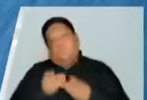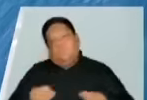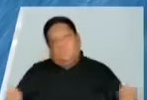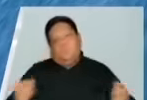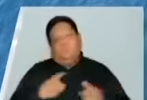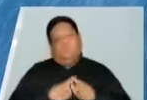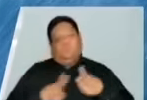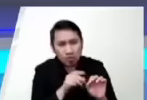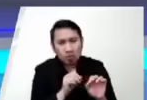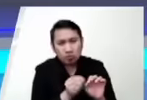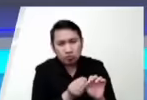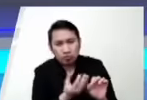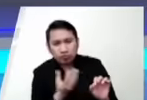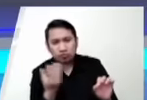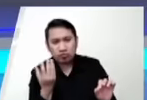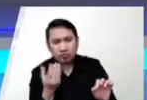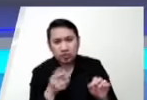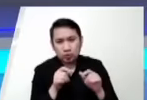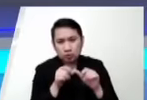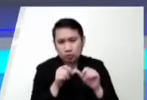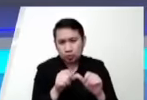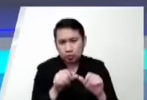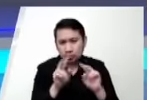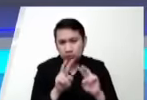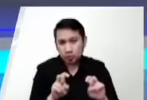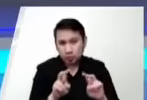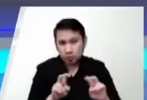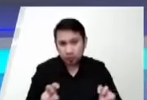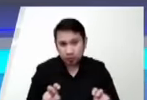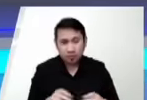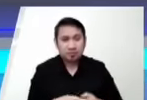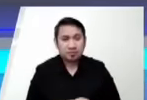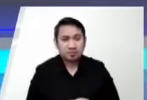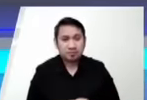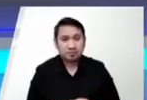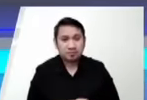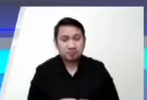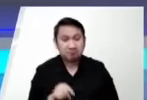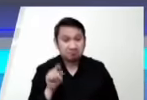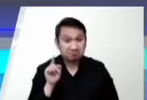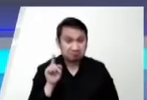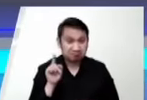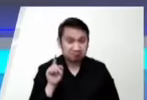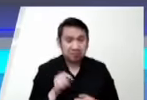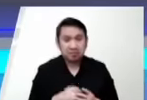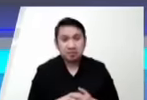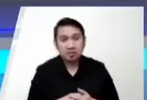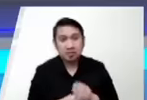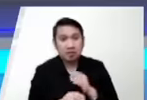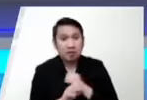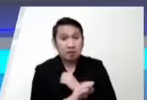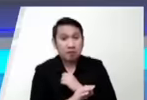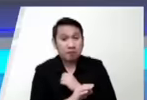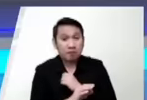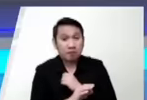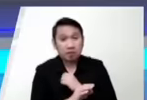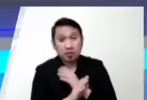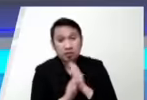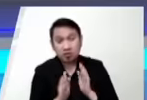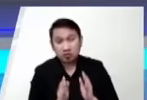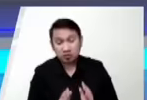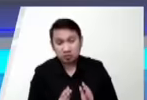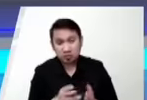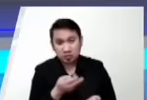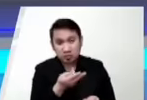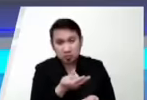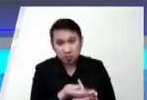Marso. Sa karton o di kaya isa sahig na natutulog ang ilang dayuhan sa NAIA matapos silang hindi